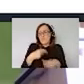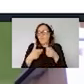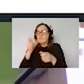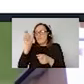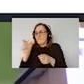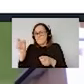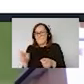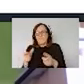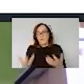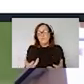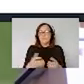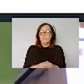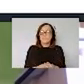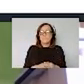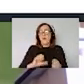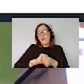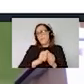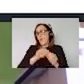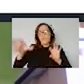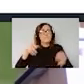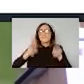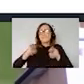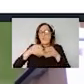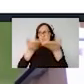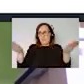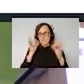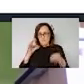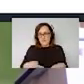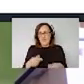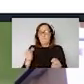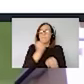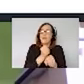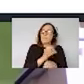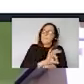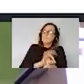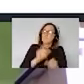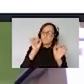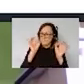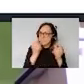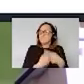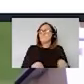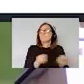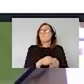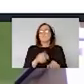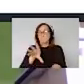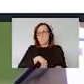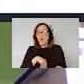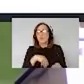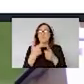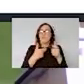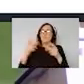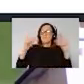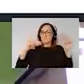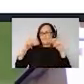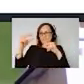narzędziu macie Państwo indywidualnie albo grupowo, to zależy od Państwa. Praca projektowa świetnie się sprawdza, bo tak jak mówię, możemy coś przegadać, a